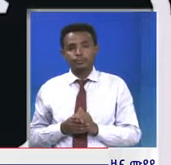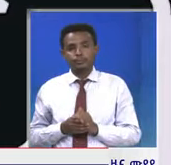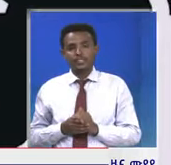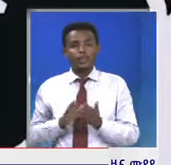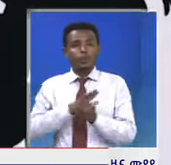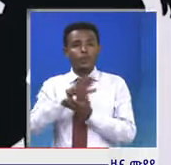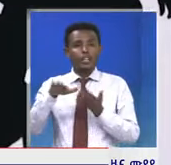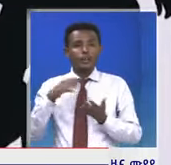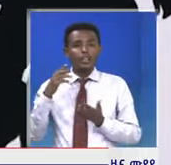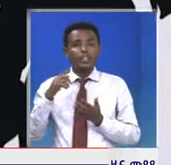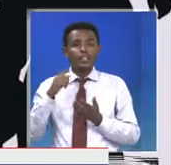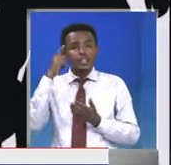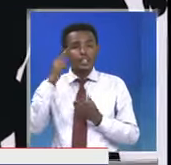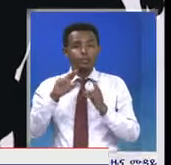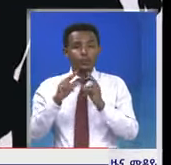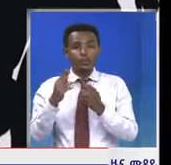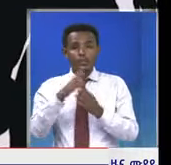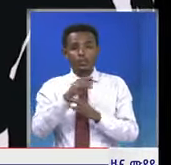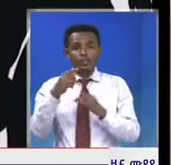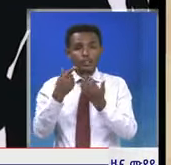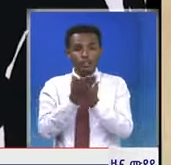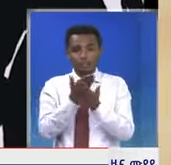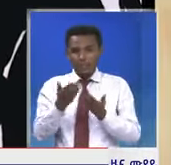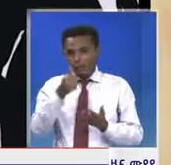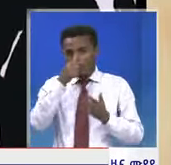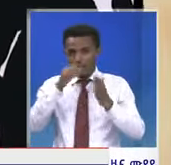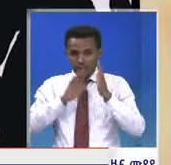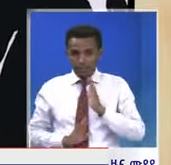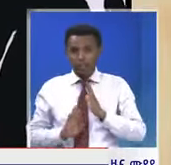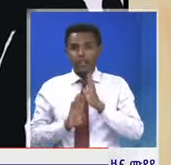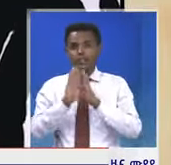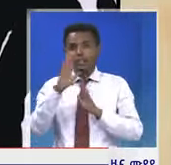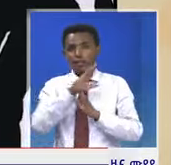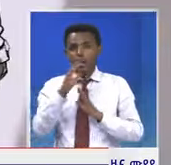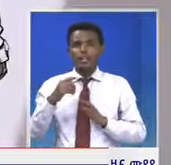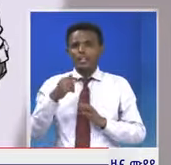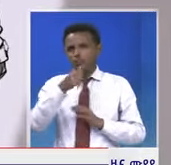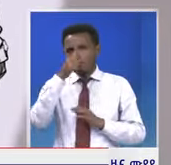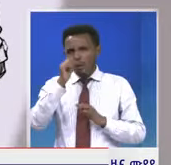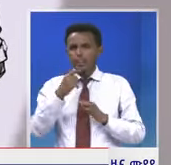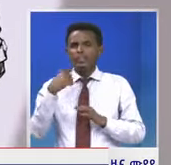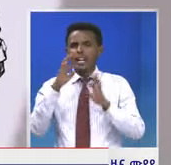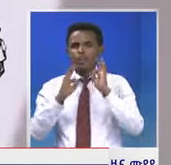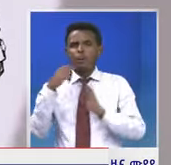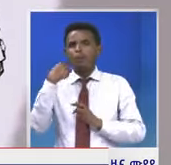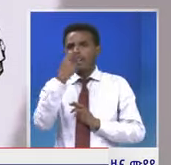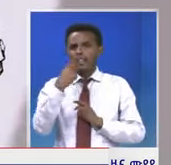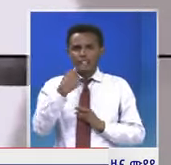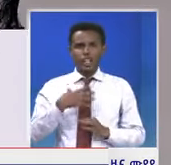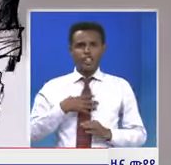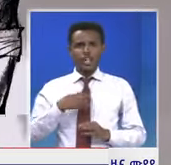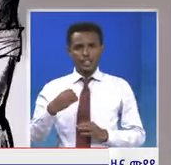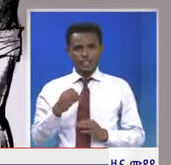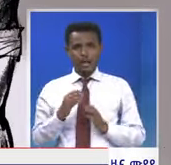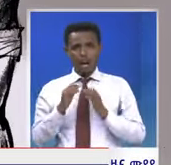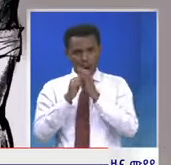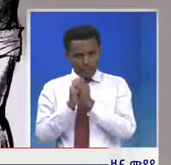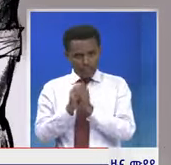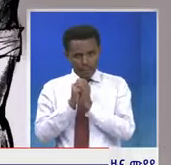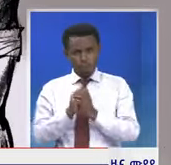ወራሪው የትነግ ቡድን በኢትዮጵያ ምድር ተወልዶ ያደገ ኢትዮጵያዊ ሁሉ ታሪኩን ማንነቱን የማያውቅ ነጭ አምላኪ ተወልድ እንዲፈጠር ሲሰራ